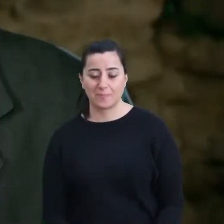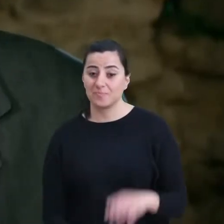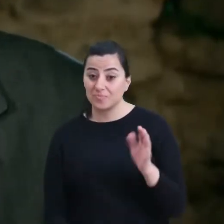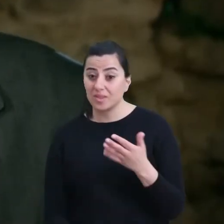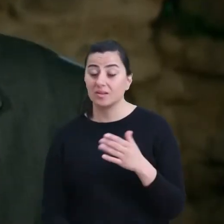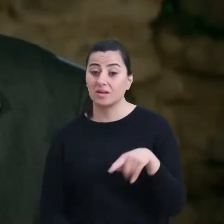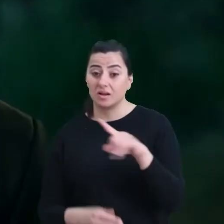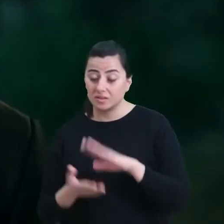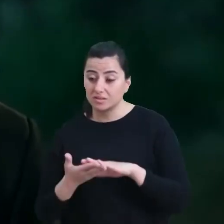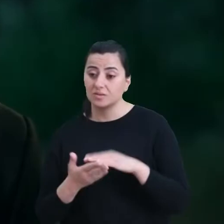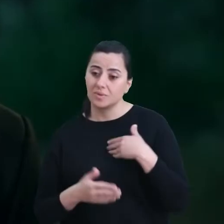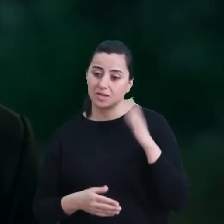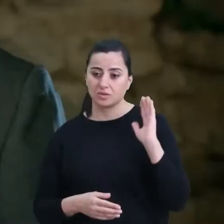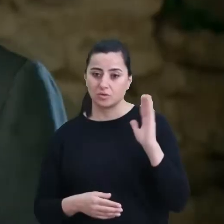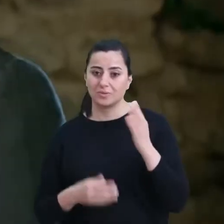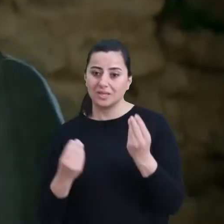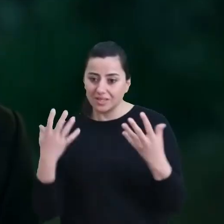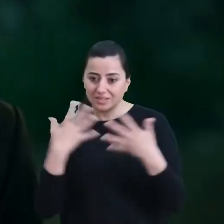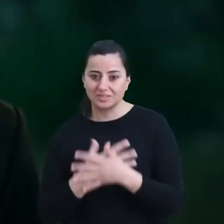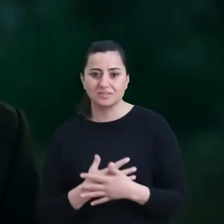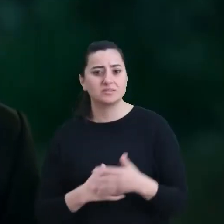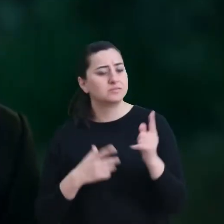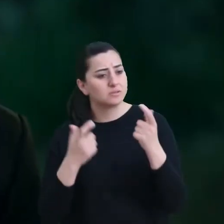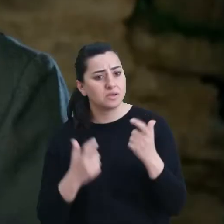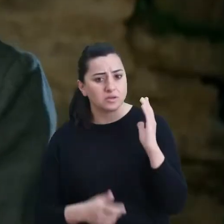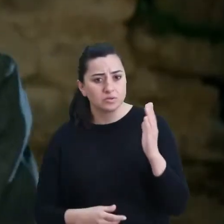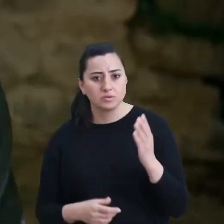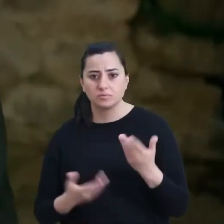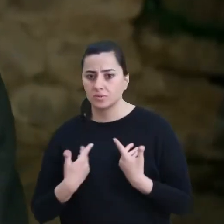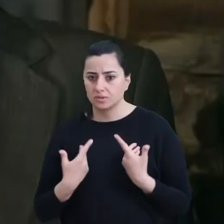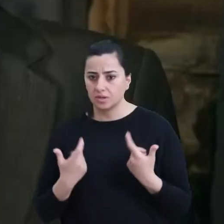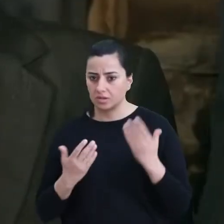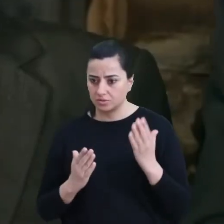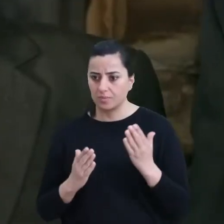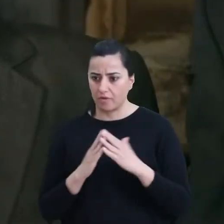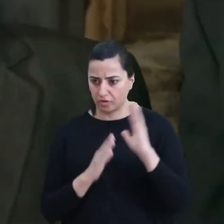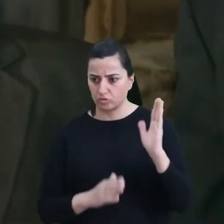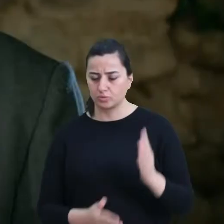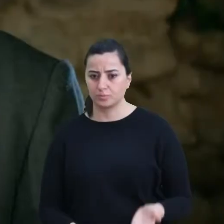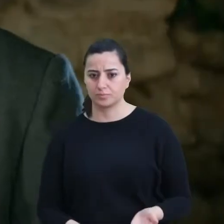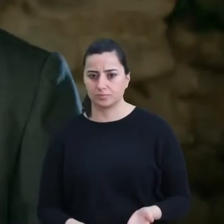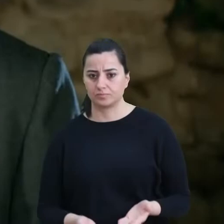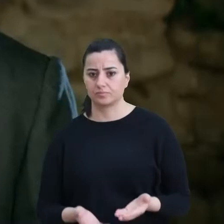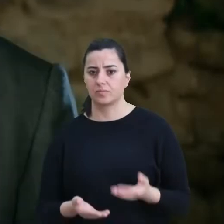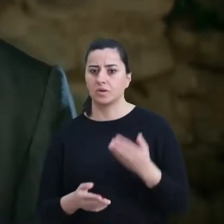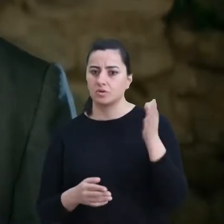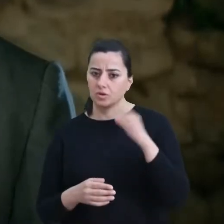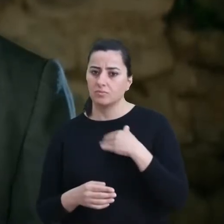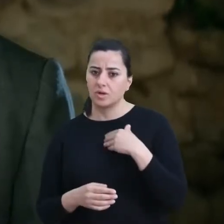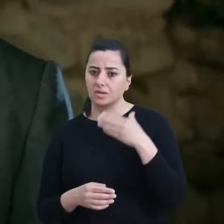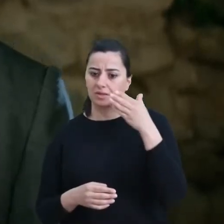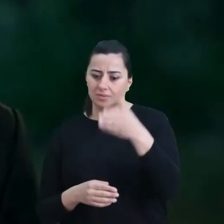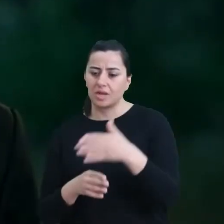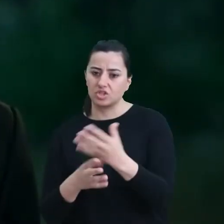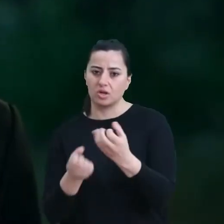Neyse Sadıç'la ben de gidiyorum. Hadi size iyi geceler. Nereye gidiyorsun lan? Nereye gideceğim oğlum? Eve gidiyorum. Bir ara seni uğra